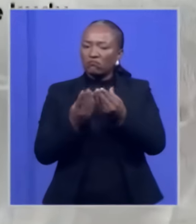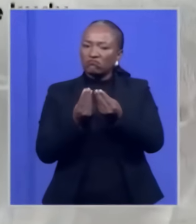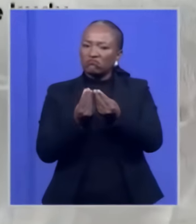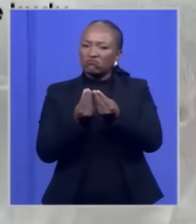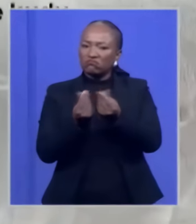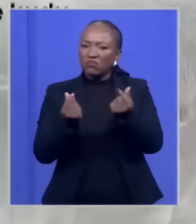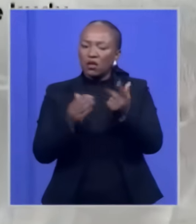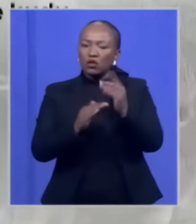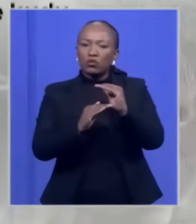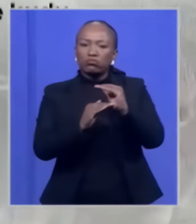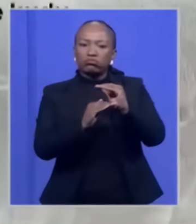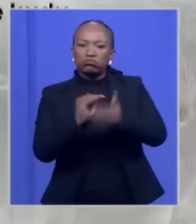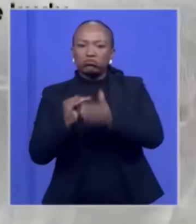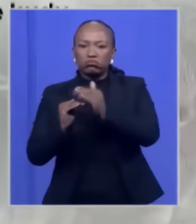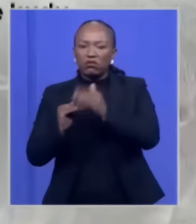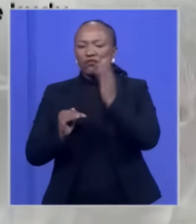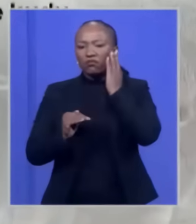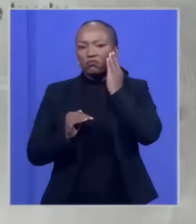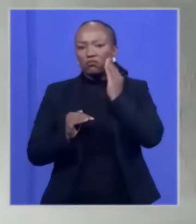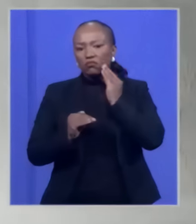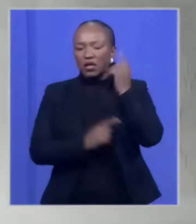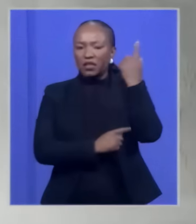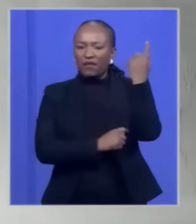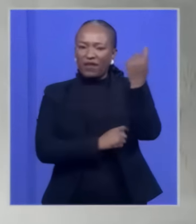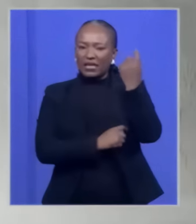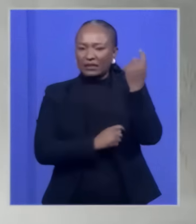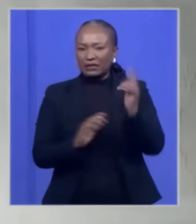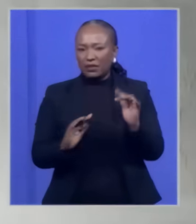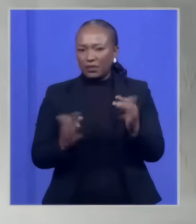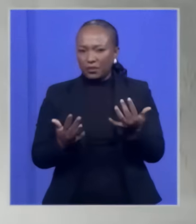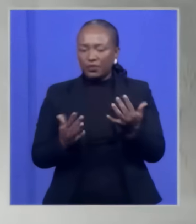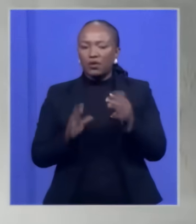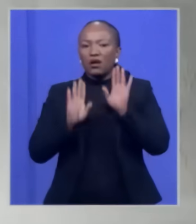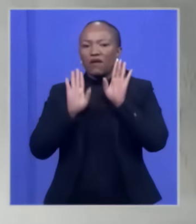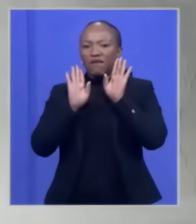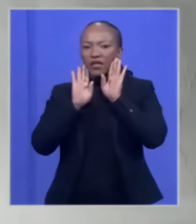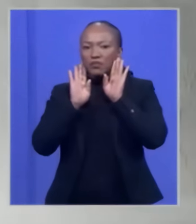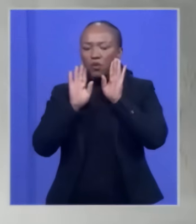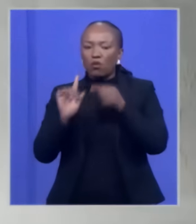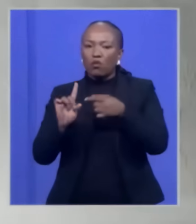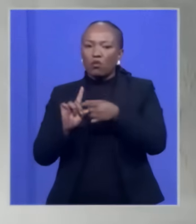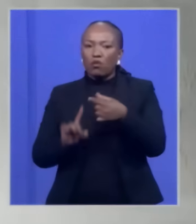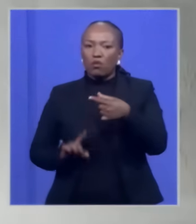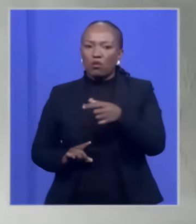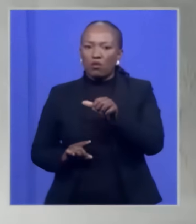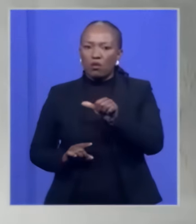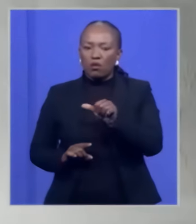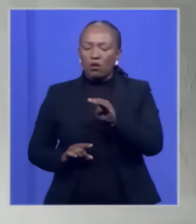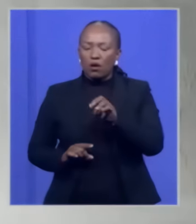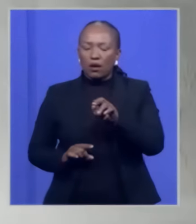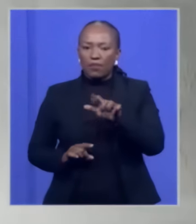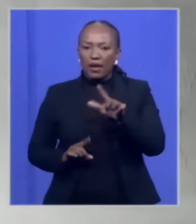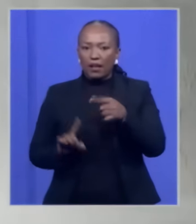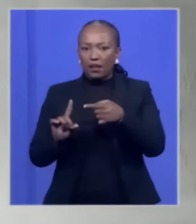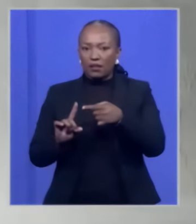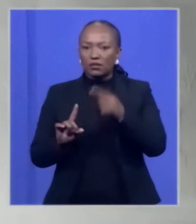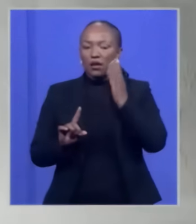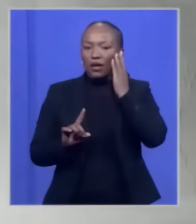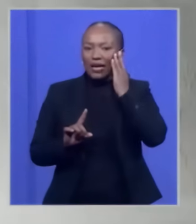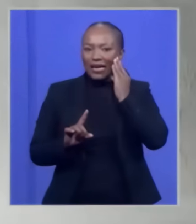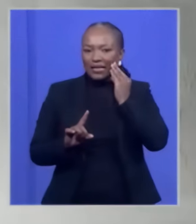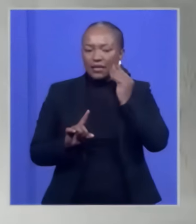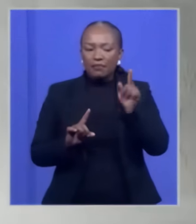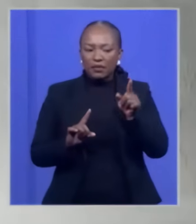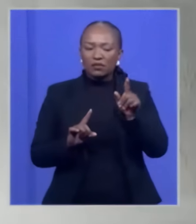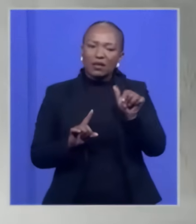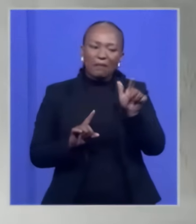ya batšofe kudu dinagamagaeng. Letlakaleng la Facebook, Gabriel Mapia o re batšofe ba dinagamagaeng ba swanetše go dula le batlhokomedi